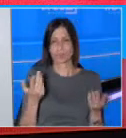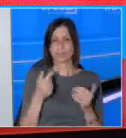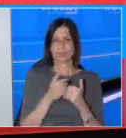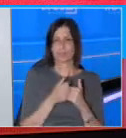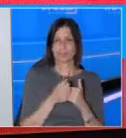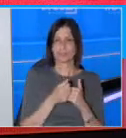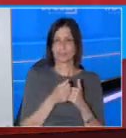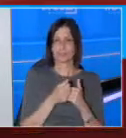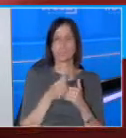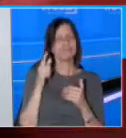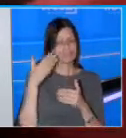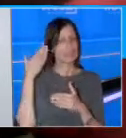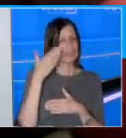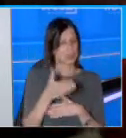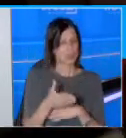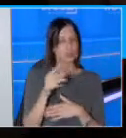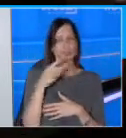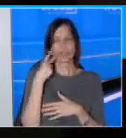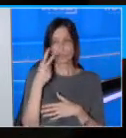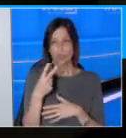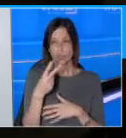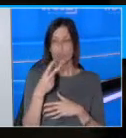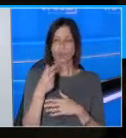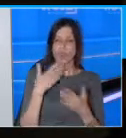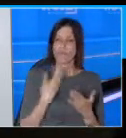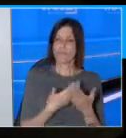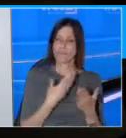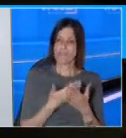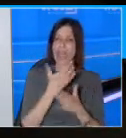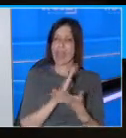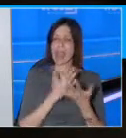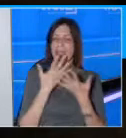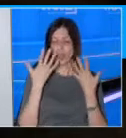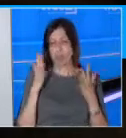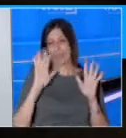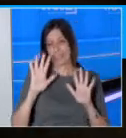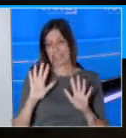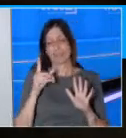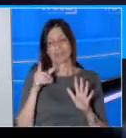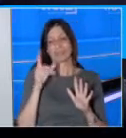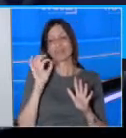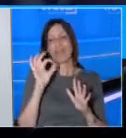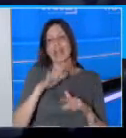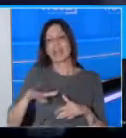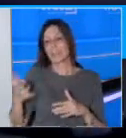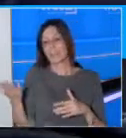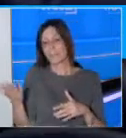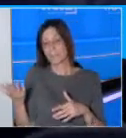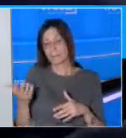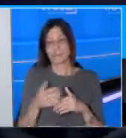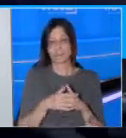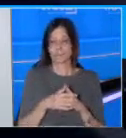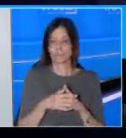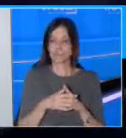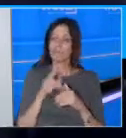ברווחים בין ייכנסו, יראו, העובדה היא שחלק גדול מאוד מהסרטים שמחכים לנו הם סרטי ילדים. אז